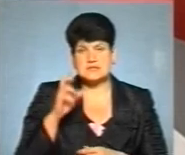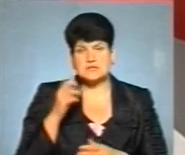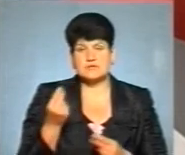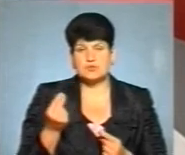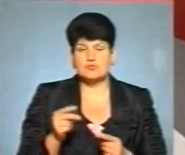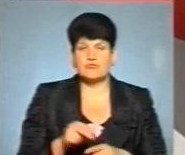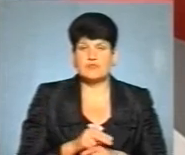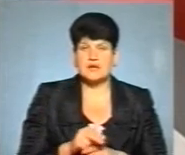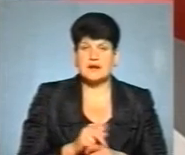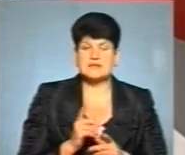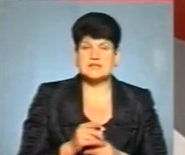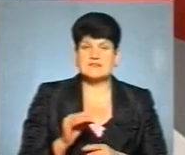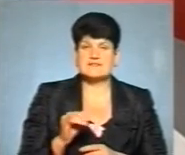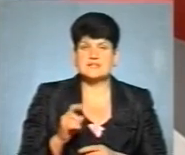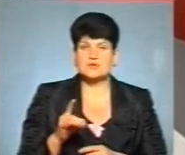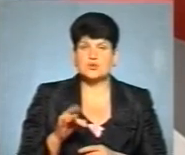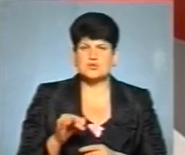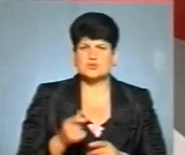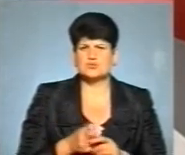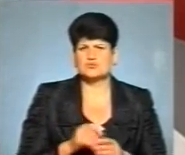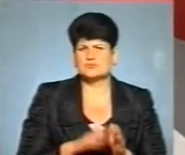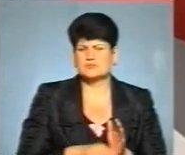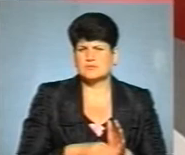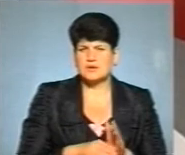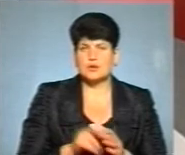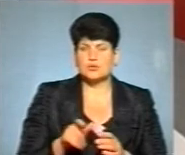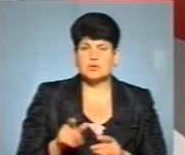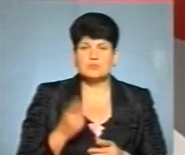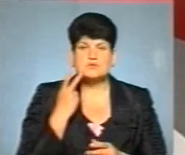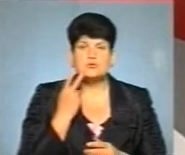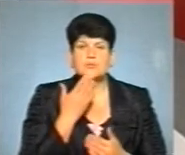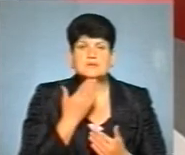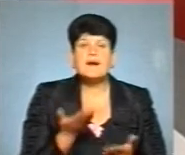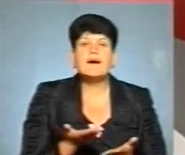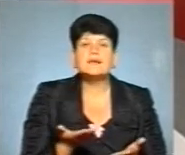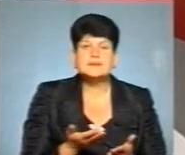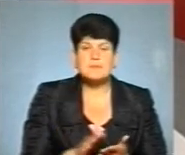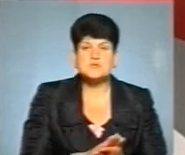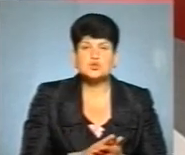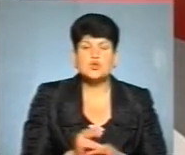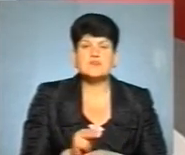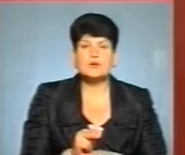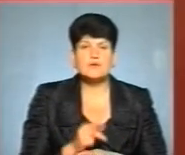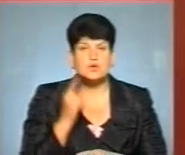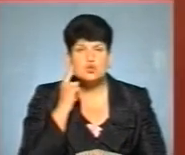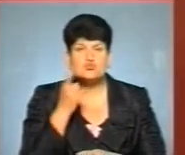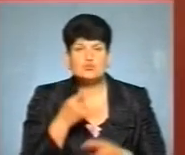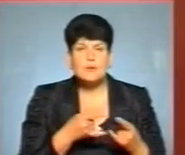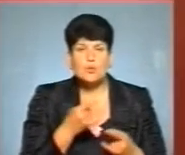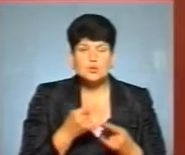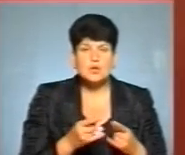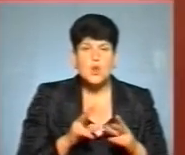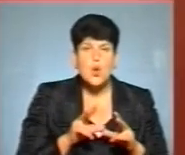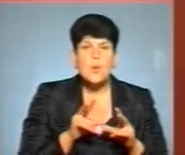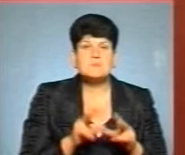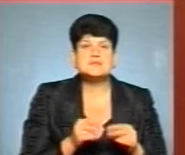лікарні лише фізрозчин і щось дуже незначне. Пацієнти постійно перепитують, а де ж безкоштовне лікування? Бо щось там чули, по телевізору